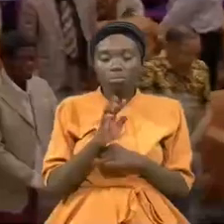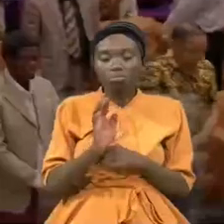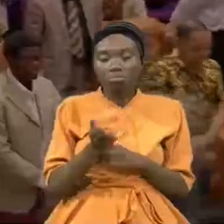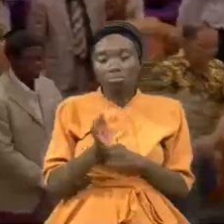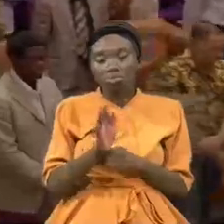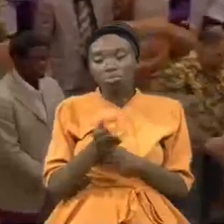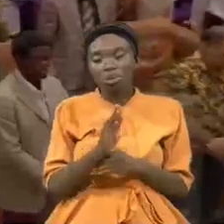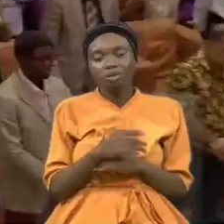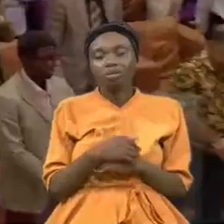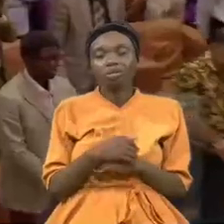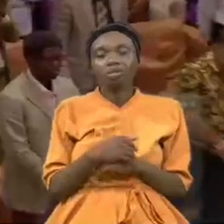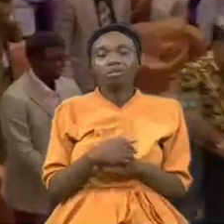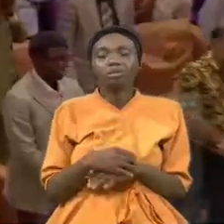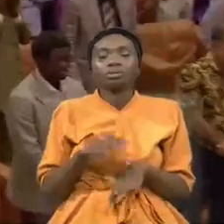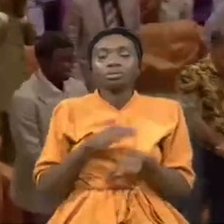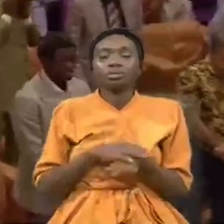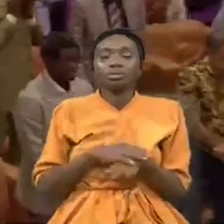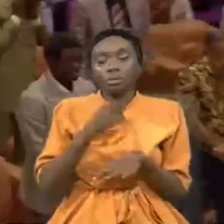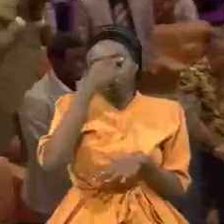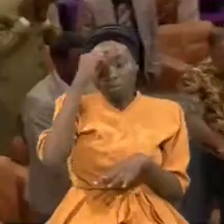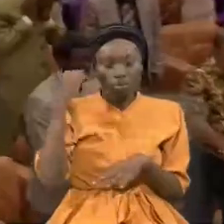devant eux, de compromettre,